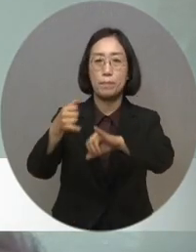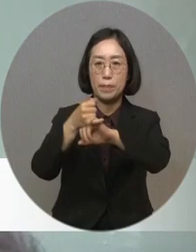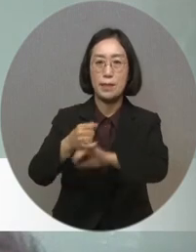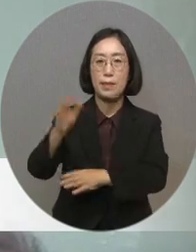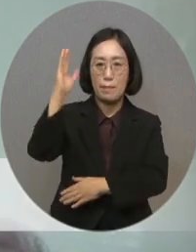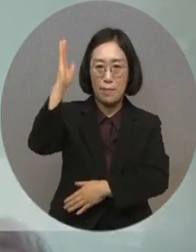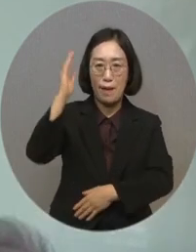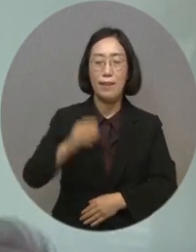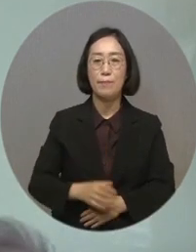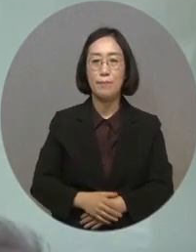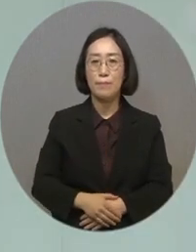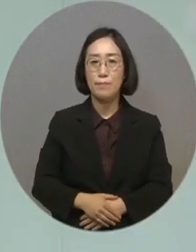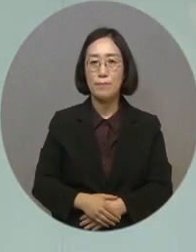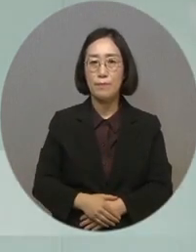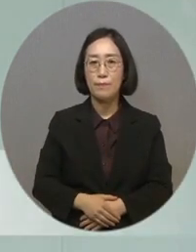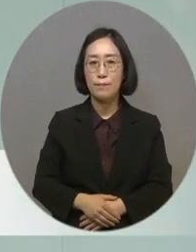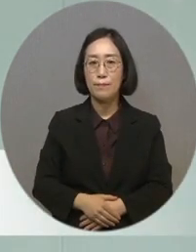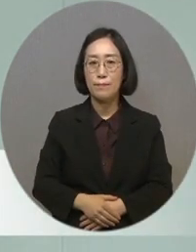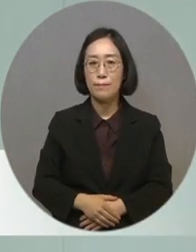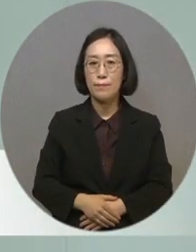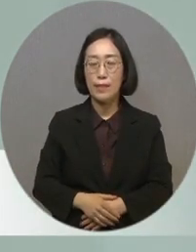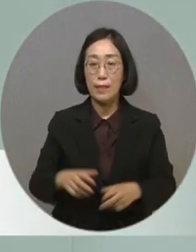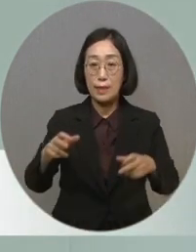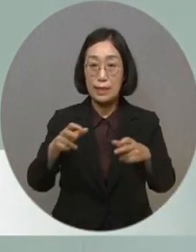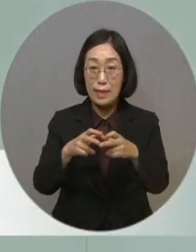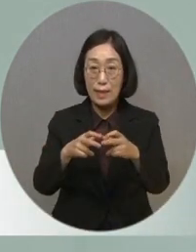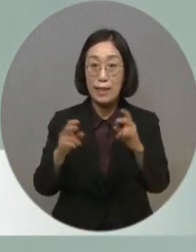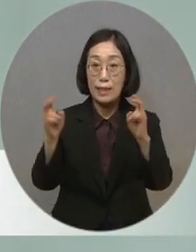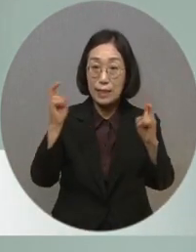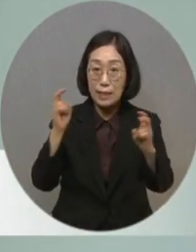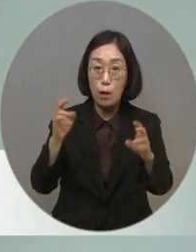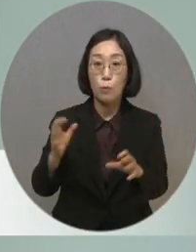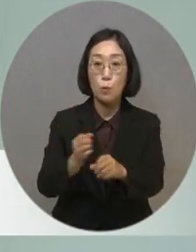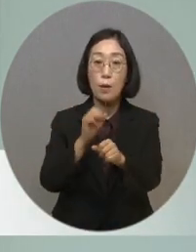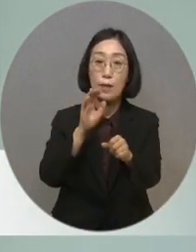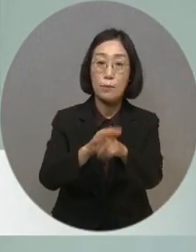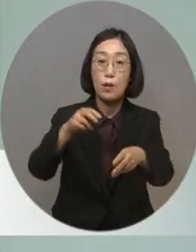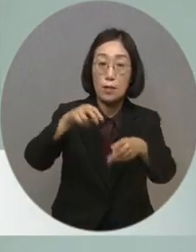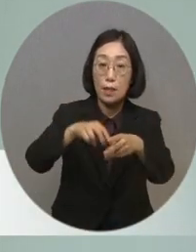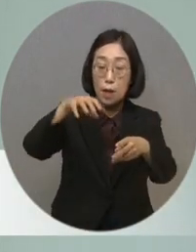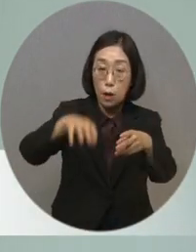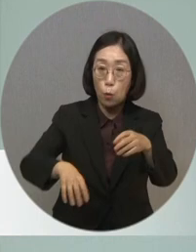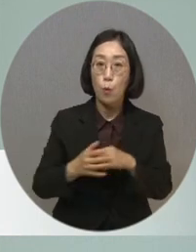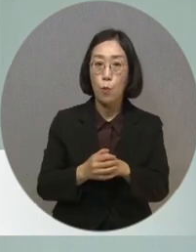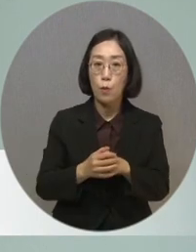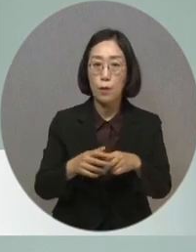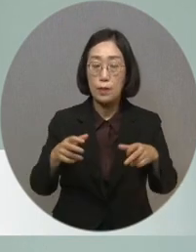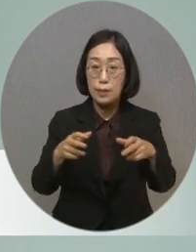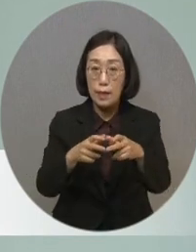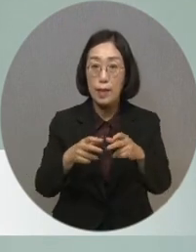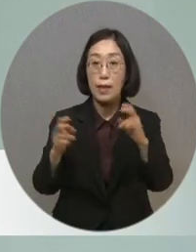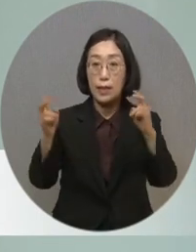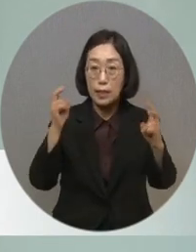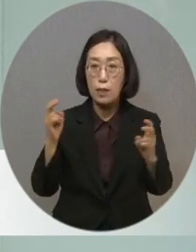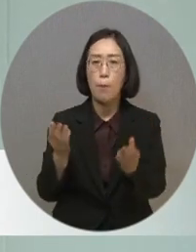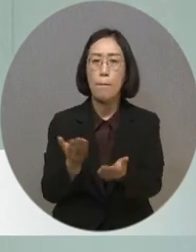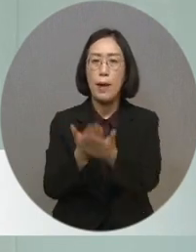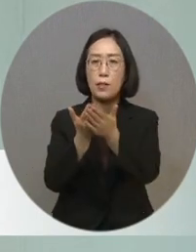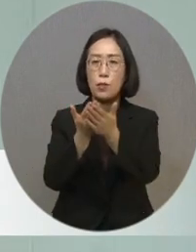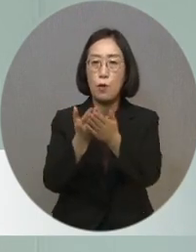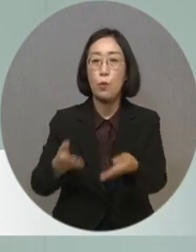이사장은 밝혔습니다. 우리 장애인 기업 종합 지원센터가 장애인 기업